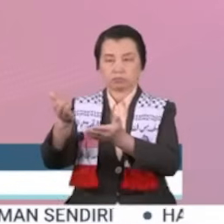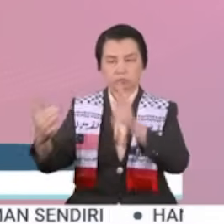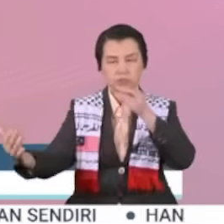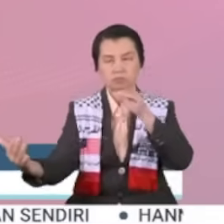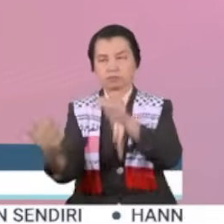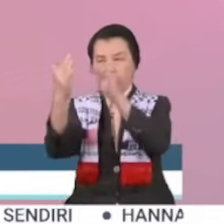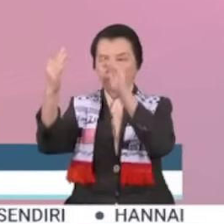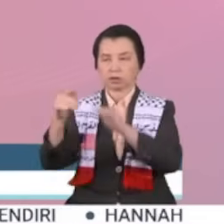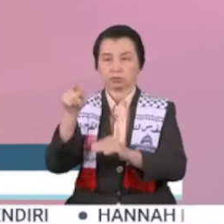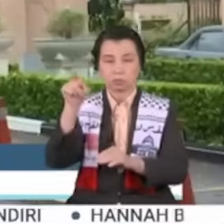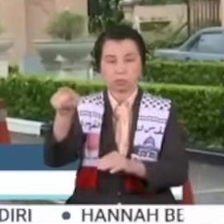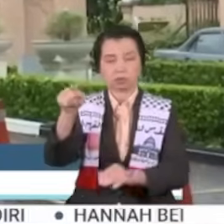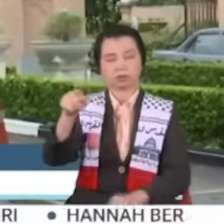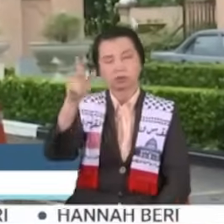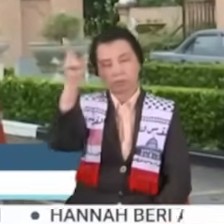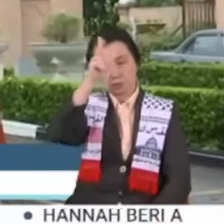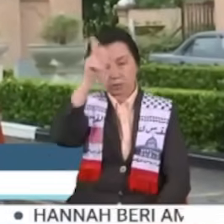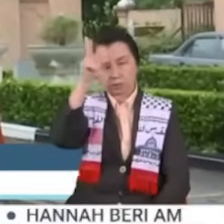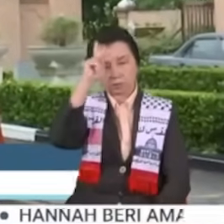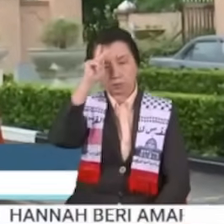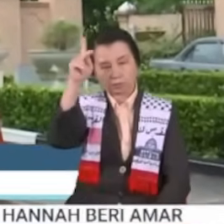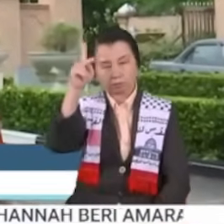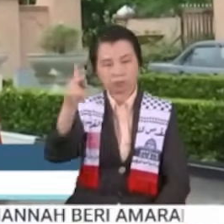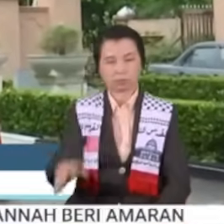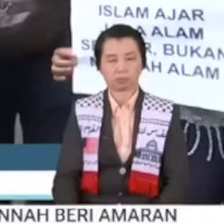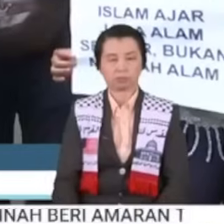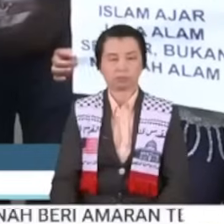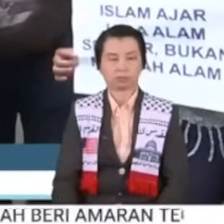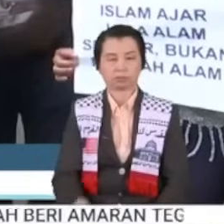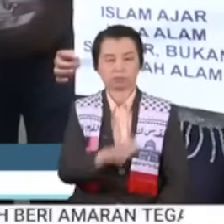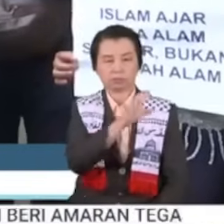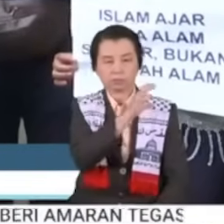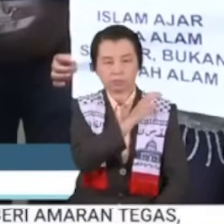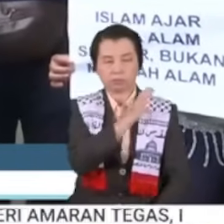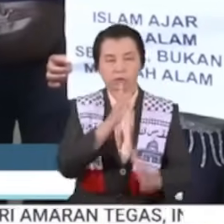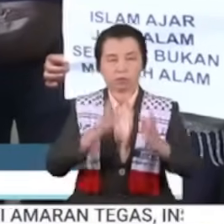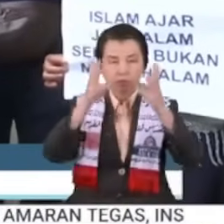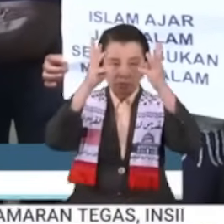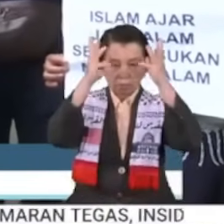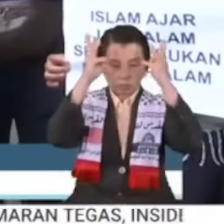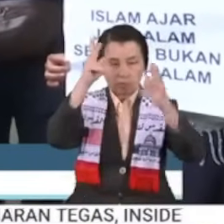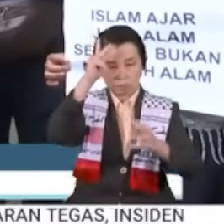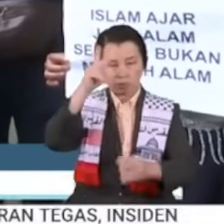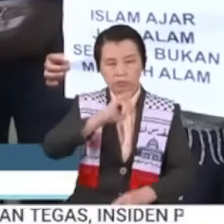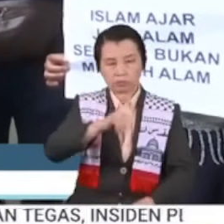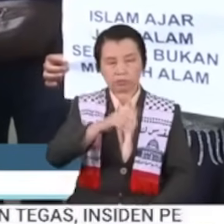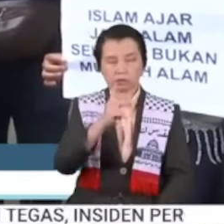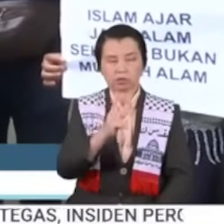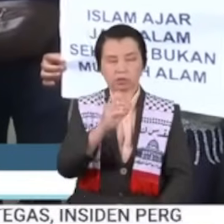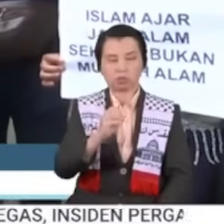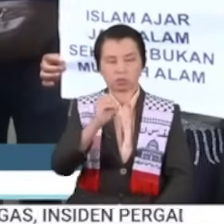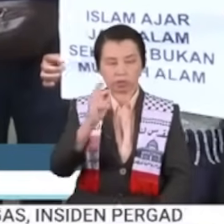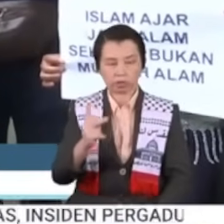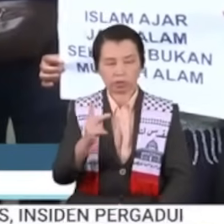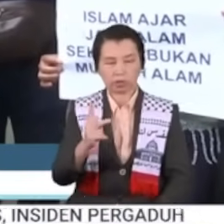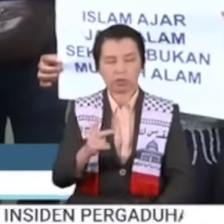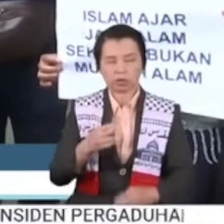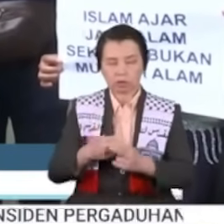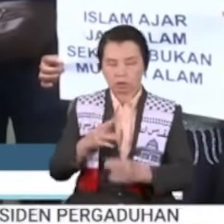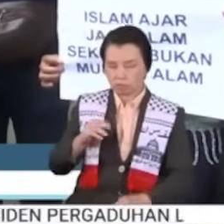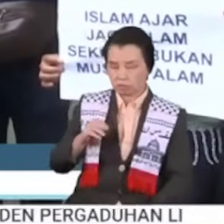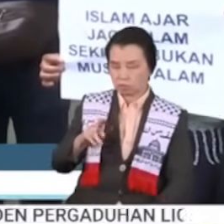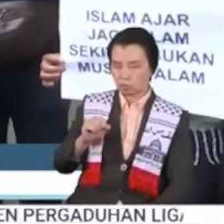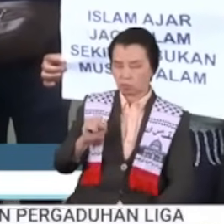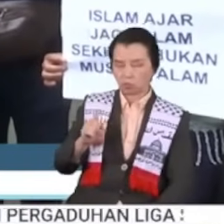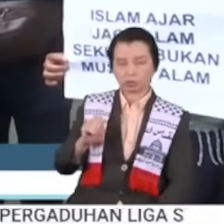kerajaan Negeri pengerusi jaringan kampung orang asli Kelantan jkak Mustafa along